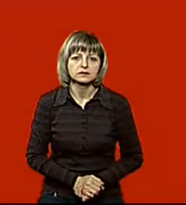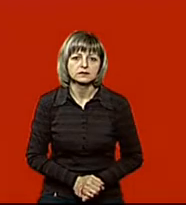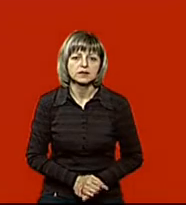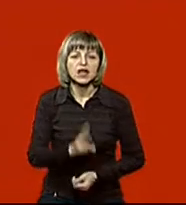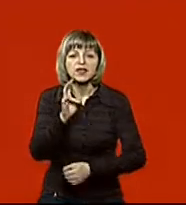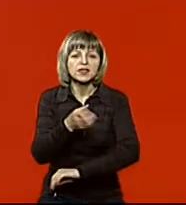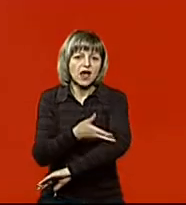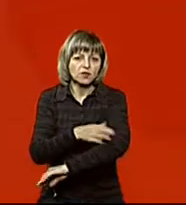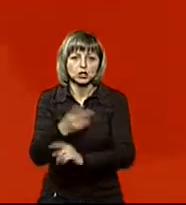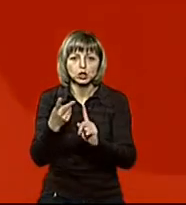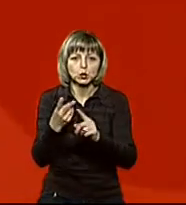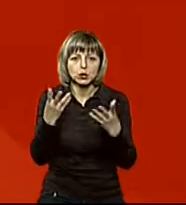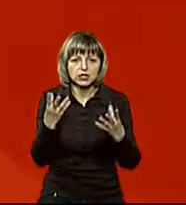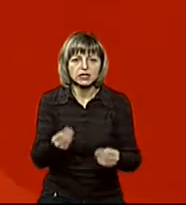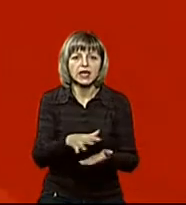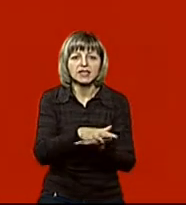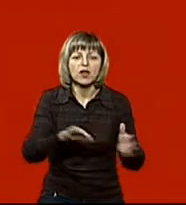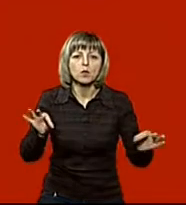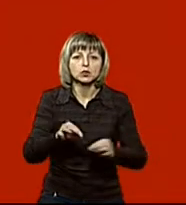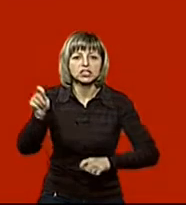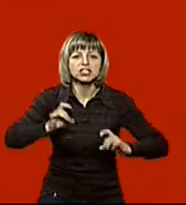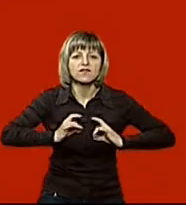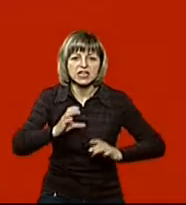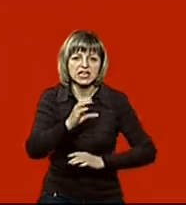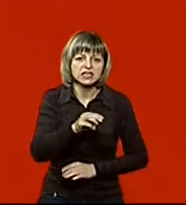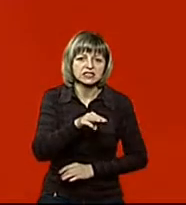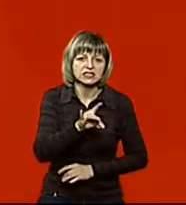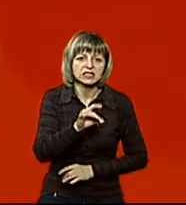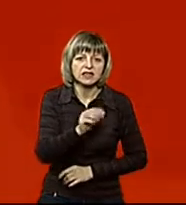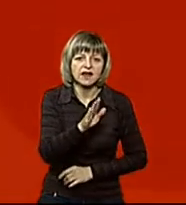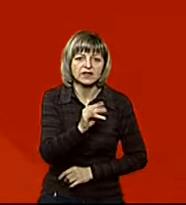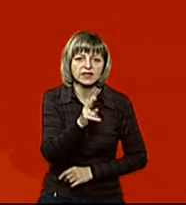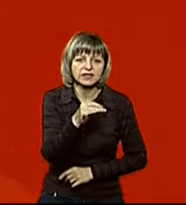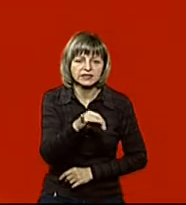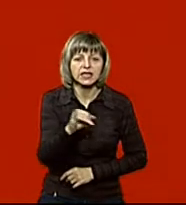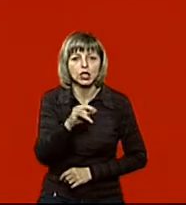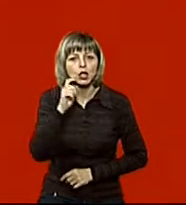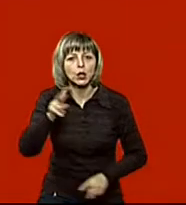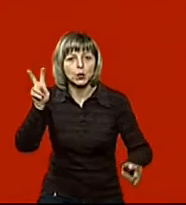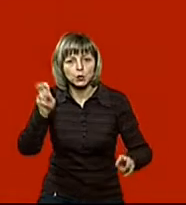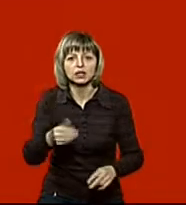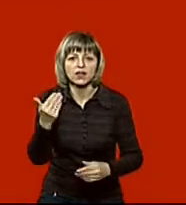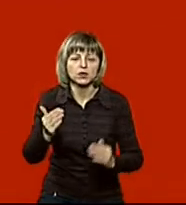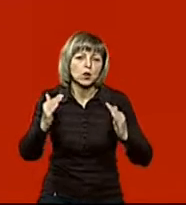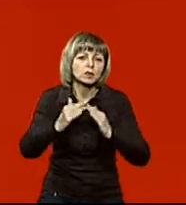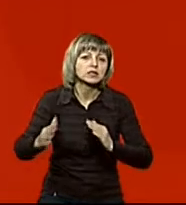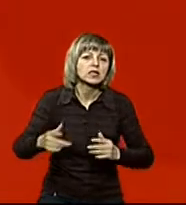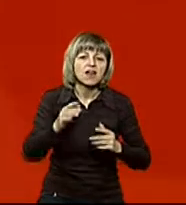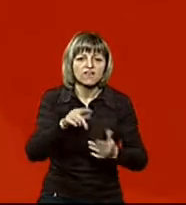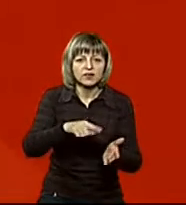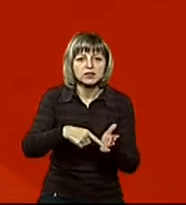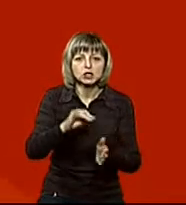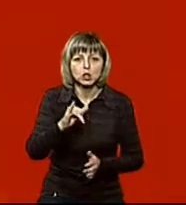На Волині другий день триває музичний фестиваль «Стравінський та Україна». Сьогодні на заході в музеї-садибі Ігоря Стравінського в